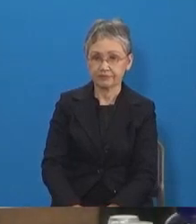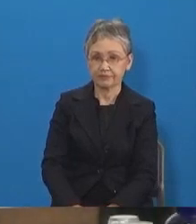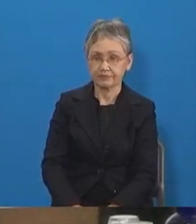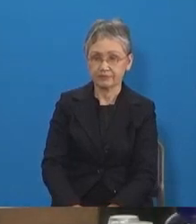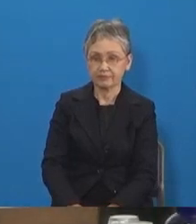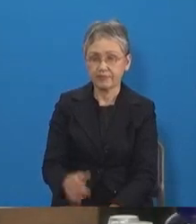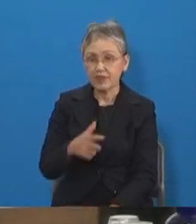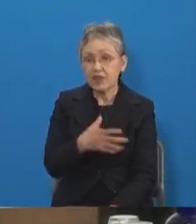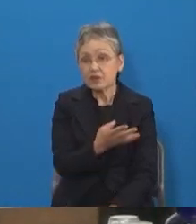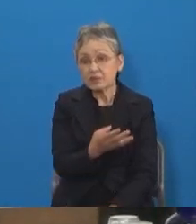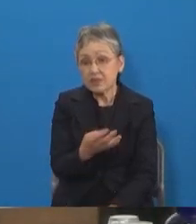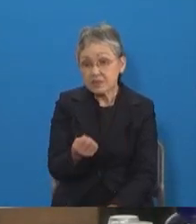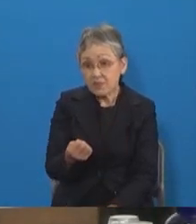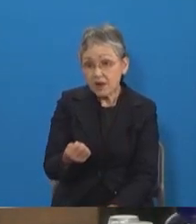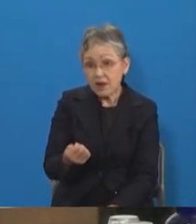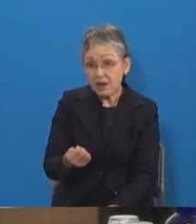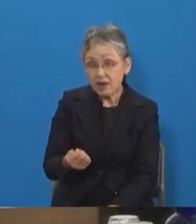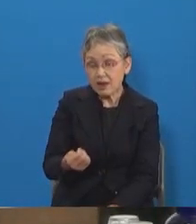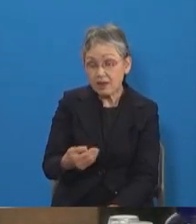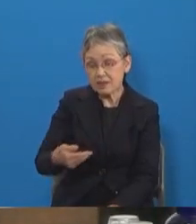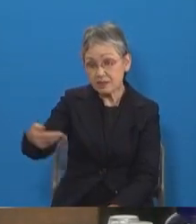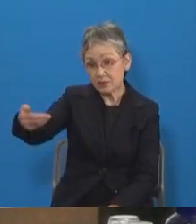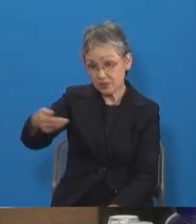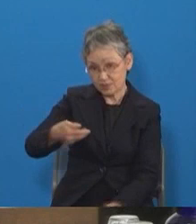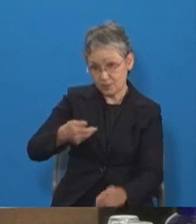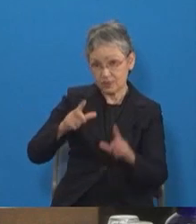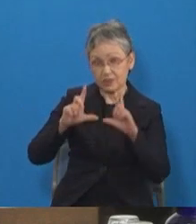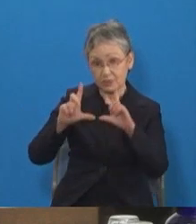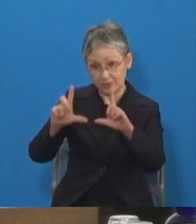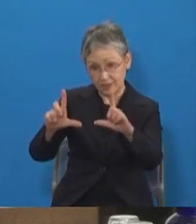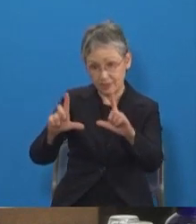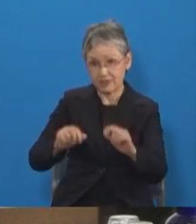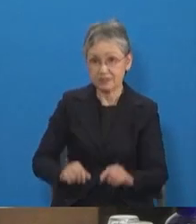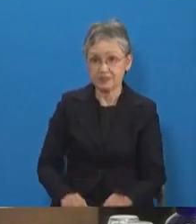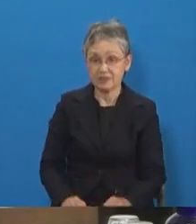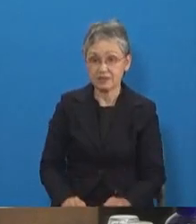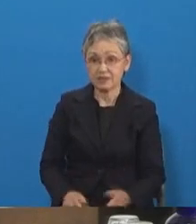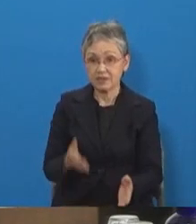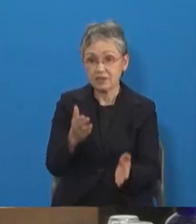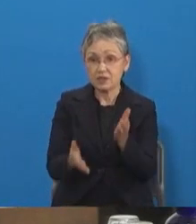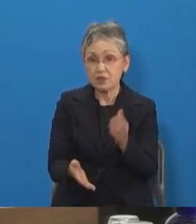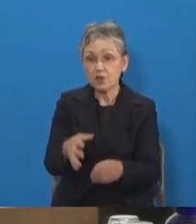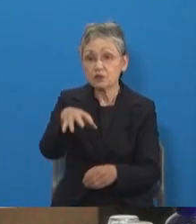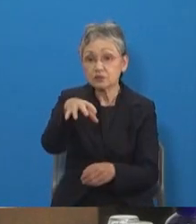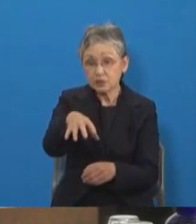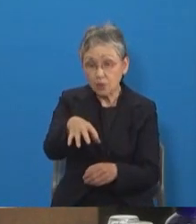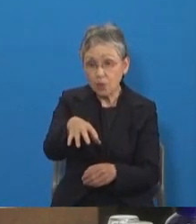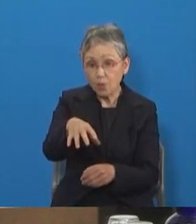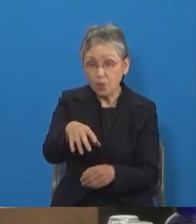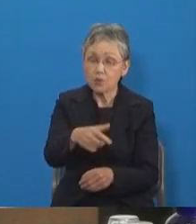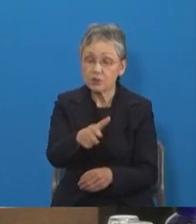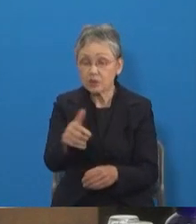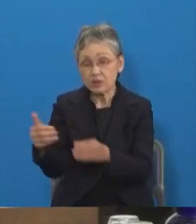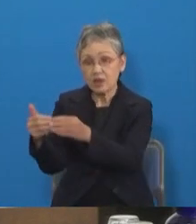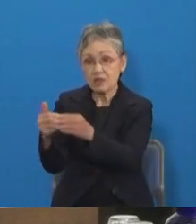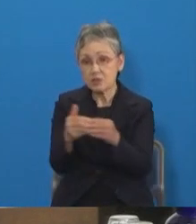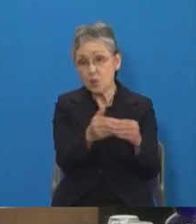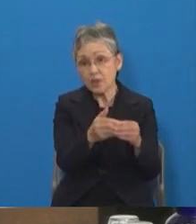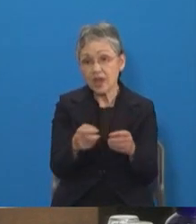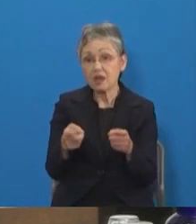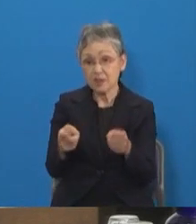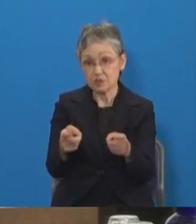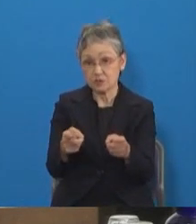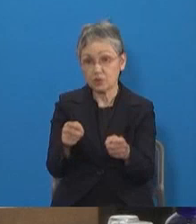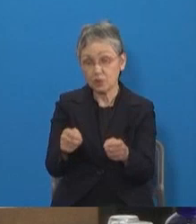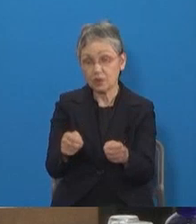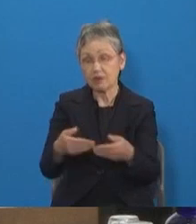熊澤正明議員のご質問にお答えいたします。保育所等における送迎バスの安全